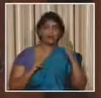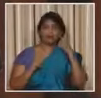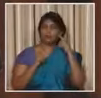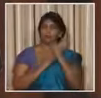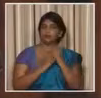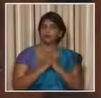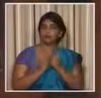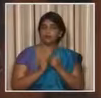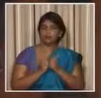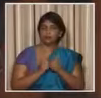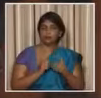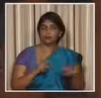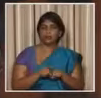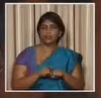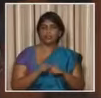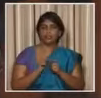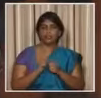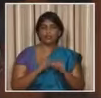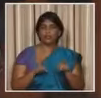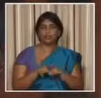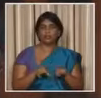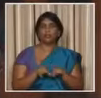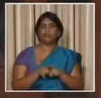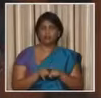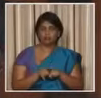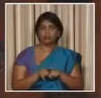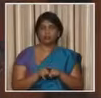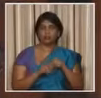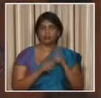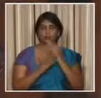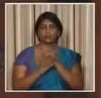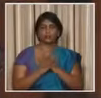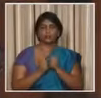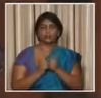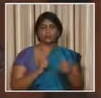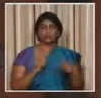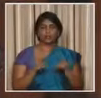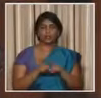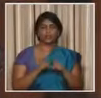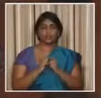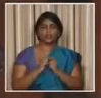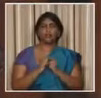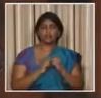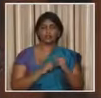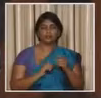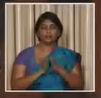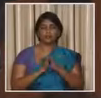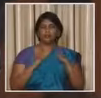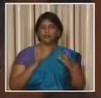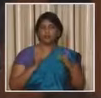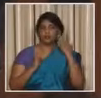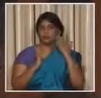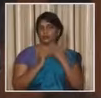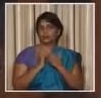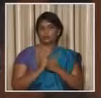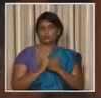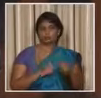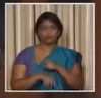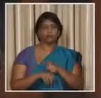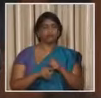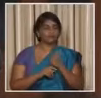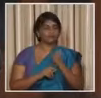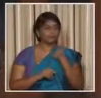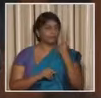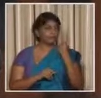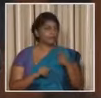ප්‍රමාණය භාවිතා කරන යුනිට් ගාන භාවිතා කරන කන්සියුමර් තමයි අද වැඩිපුර ප්‍රමාණයක් මේකේ ගෙවන්නලා තියෙන්නේ. එතකොට යුනිට් මම